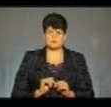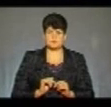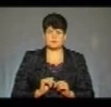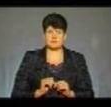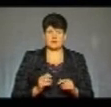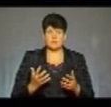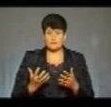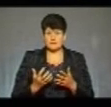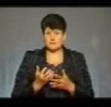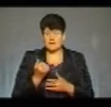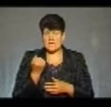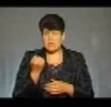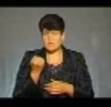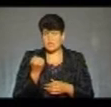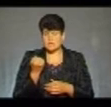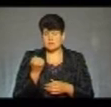виявлення